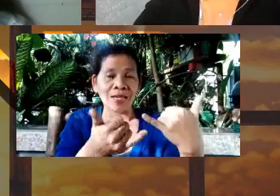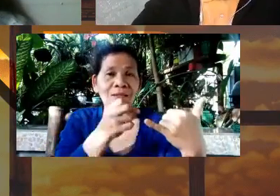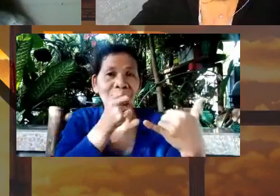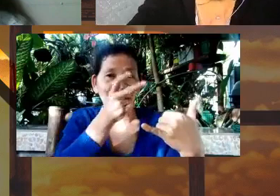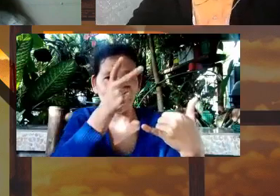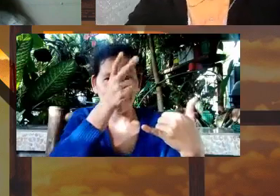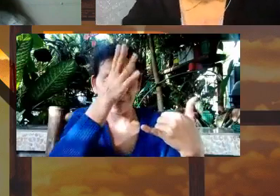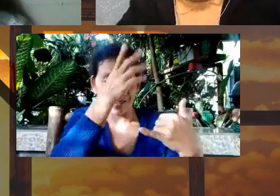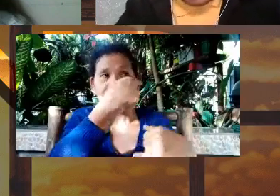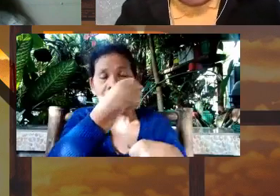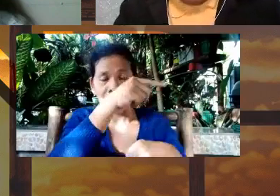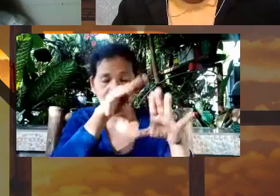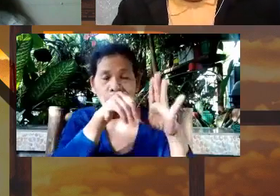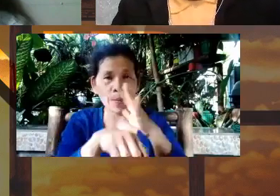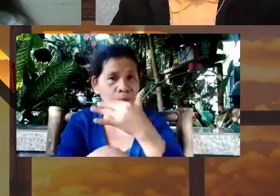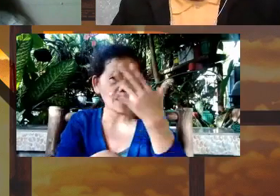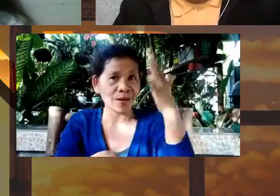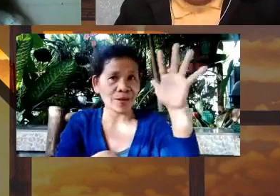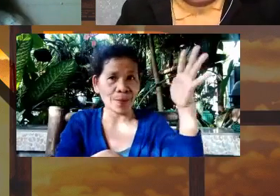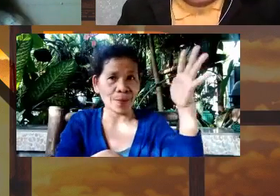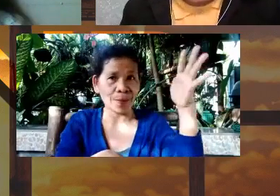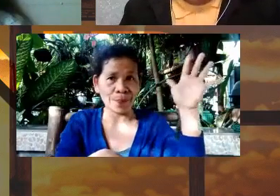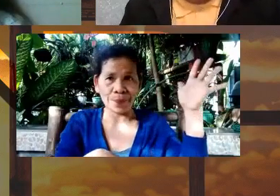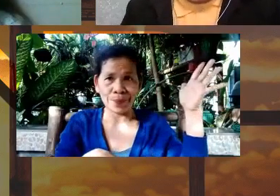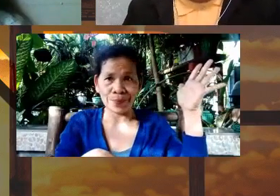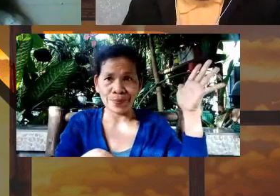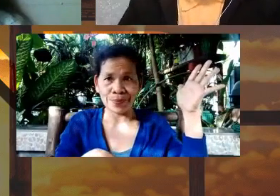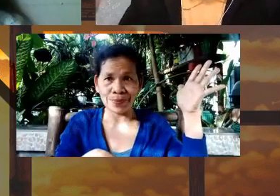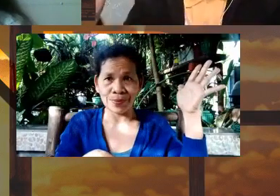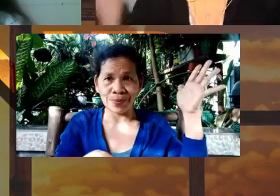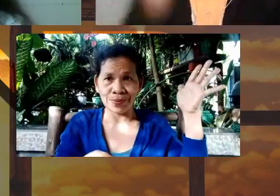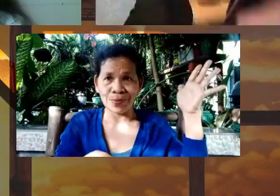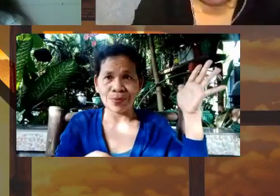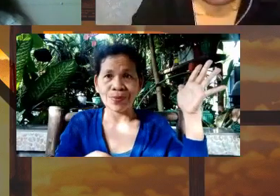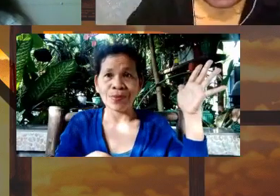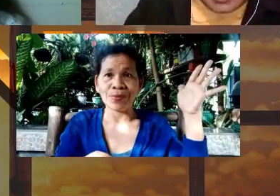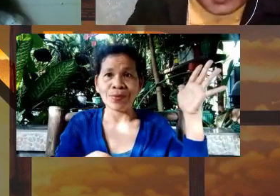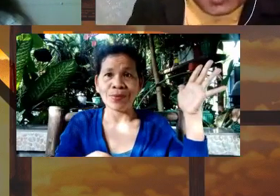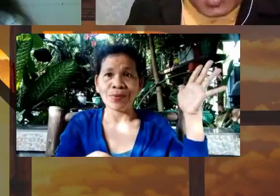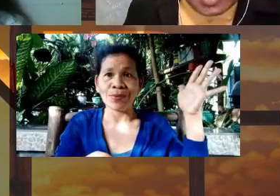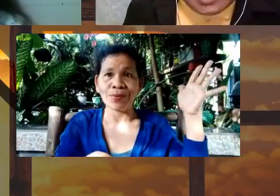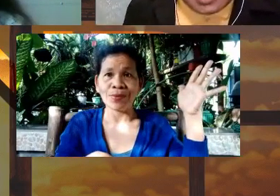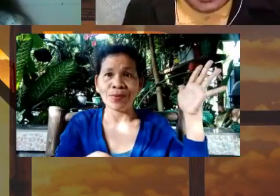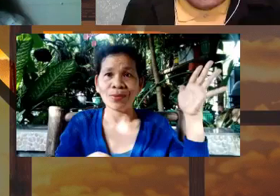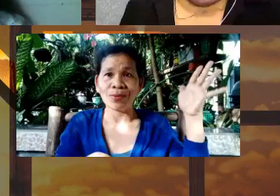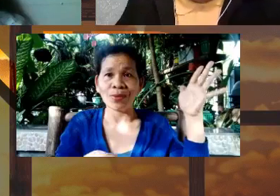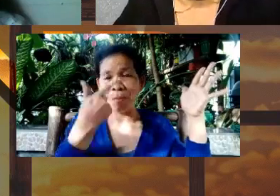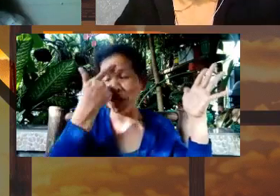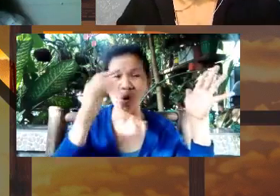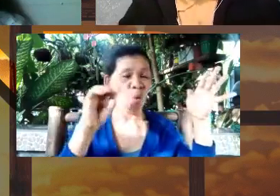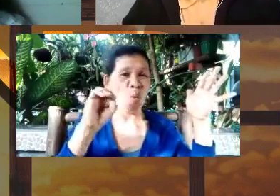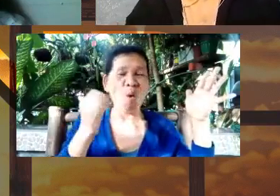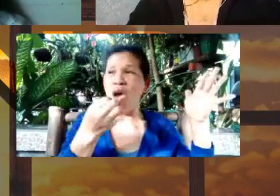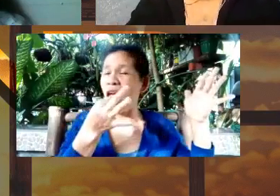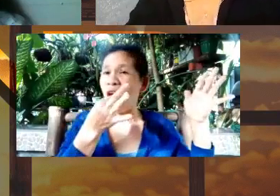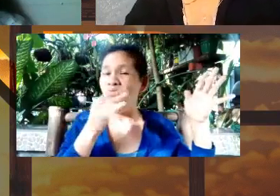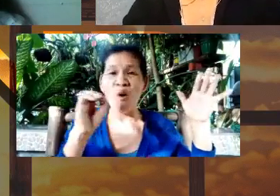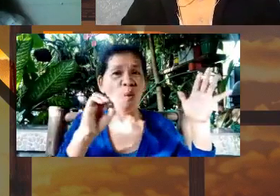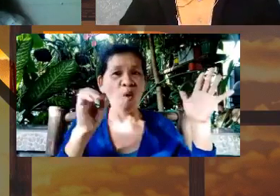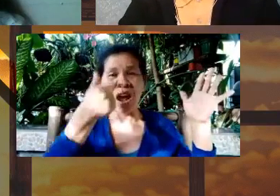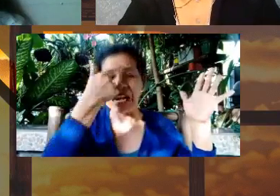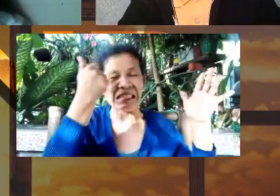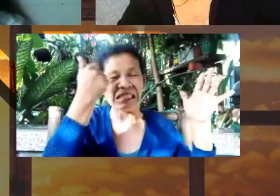sa wilderness. Sapagkat sabi nga, sabi ni Ma'am Dyra, wala nang kakainin yun doon kasi disyerto